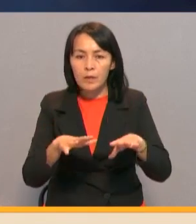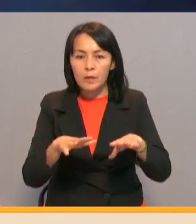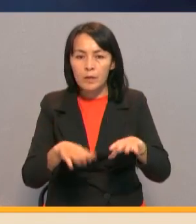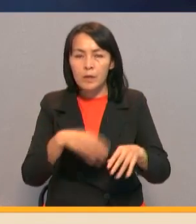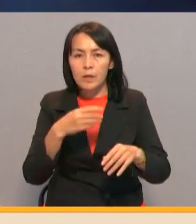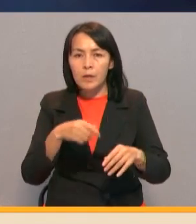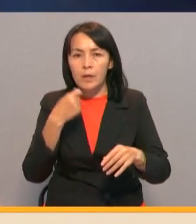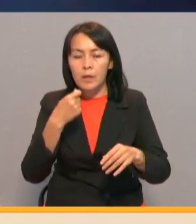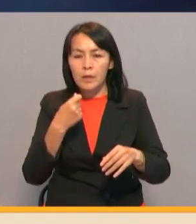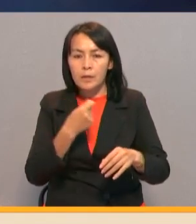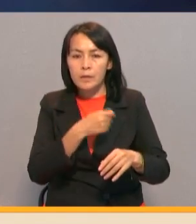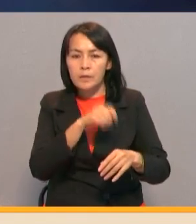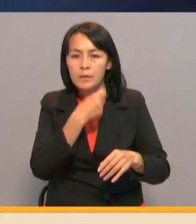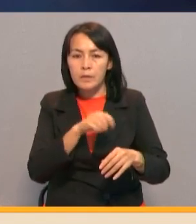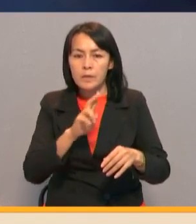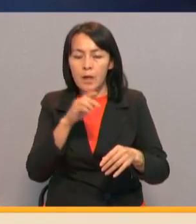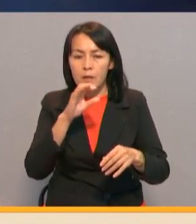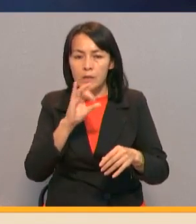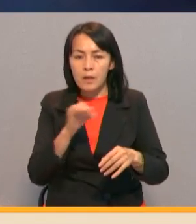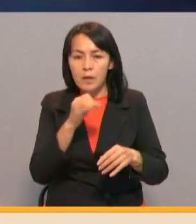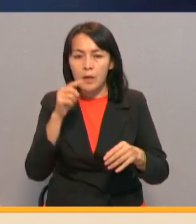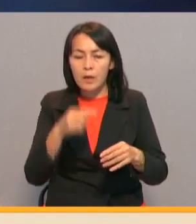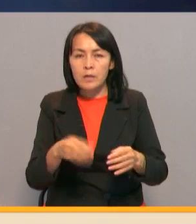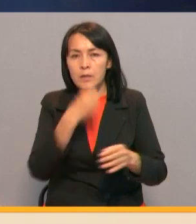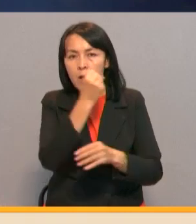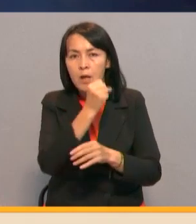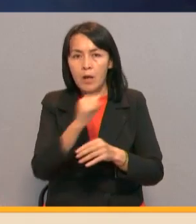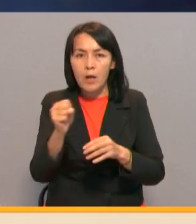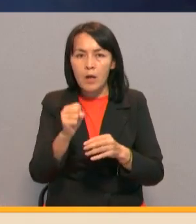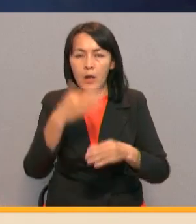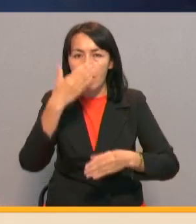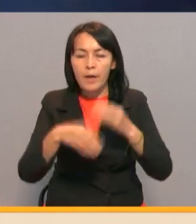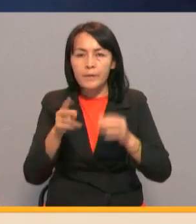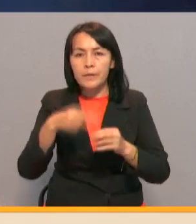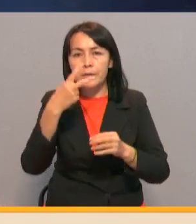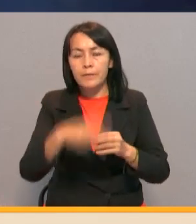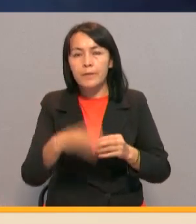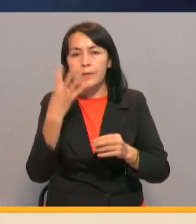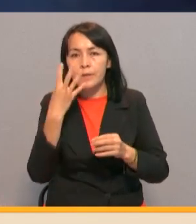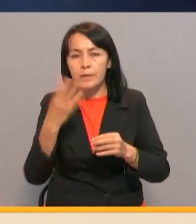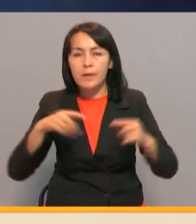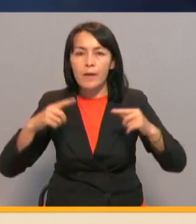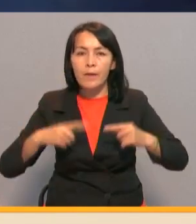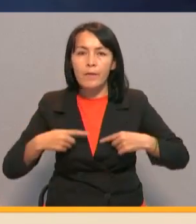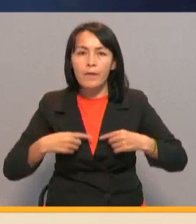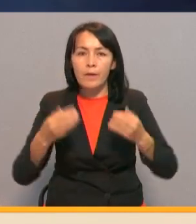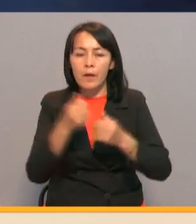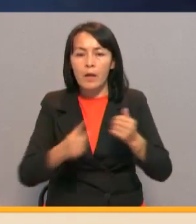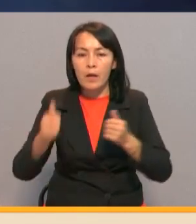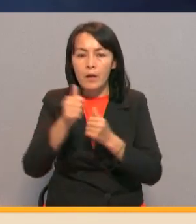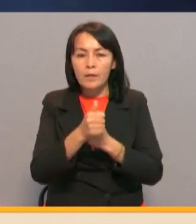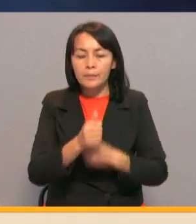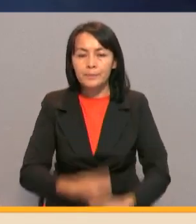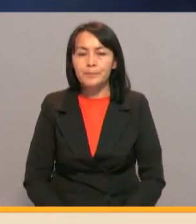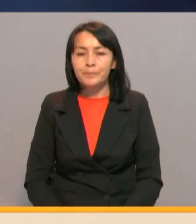располагается испанец Карлос Алькарас, ставший победителем Уимблдона 2024. В финале он обыграл